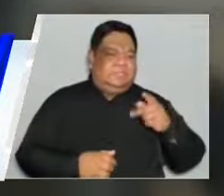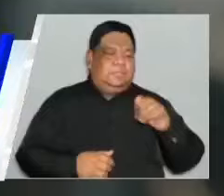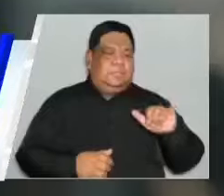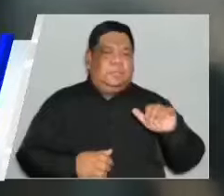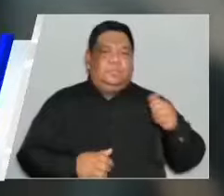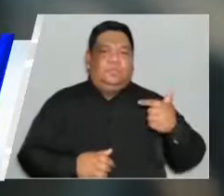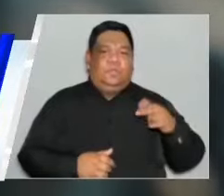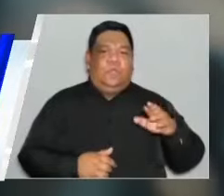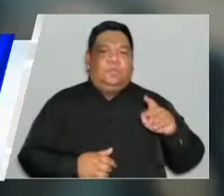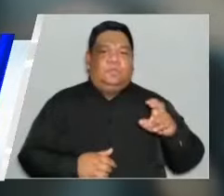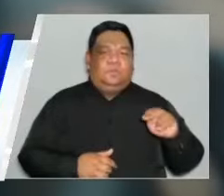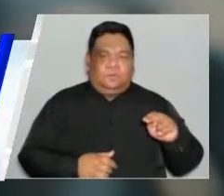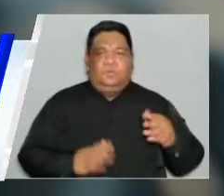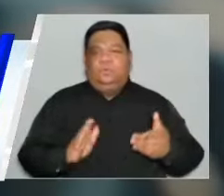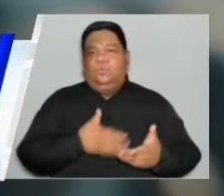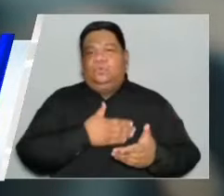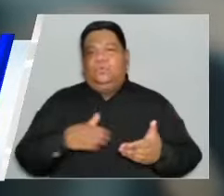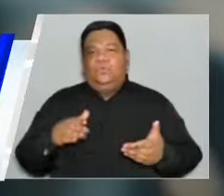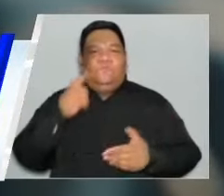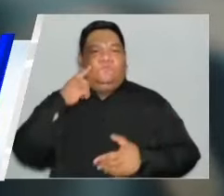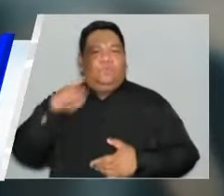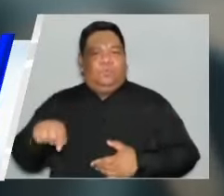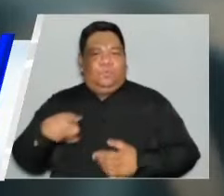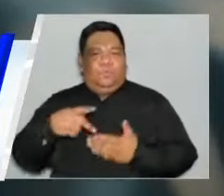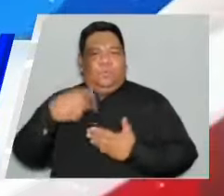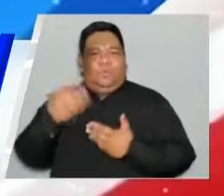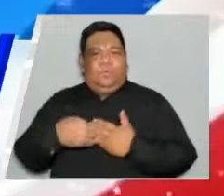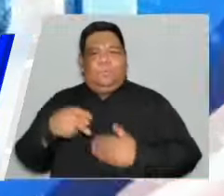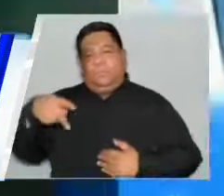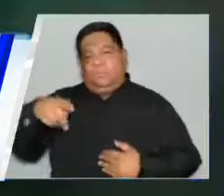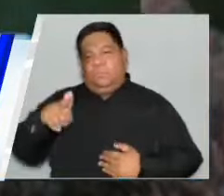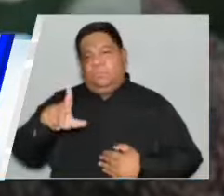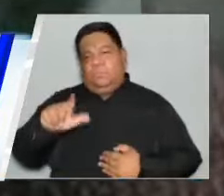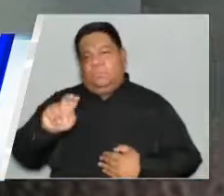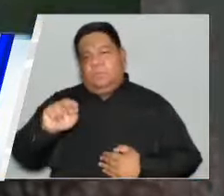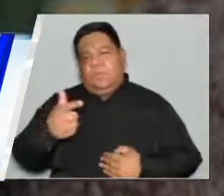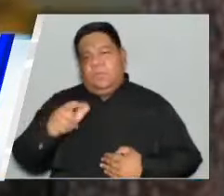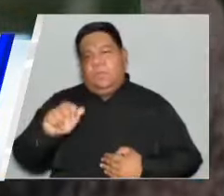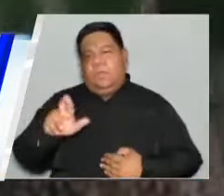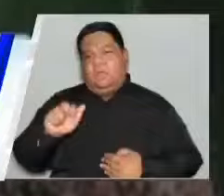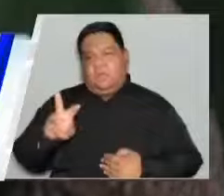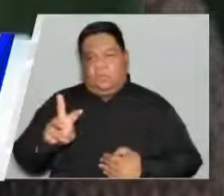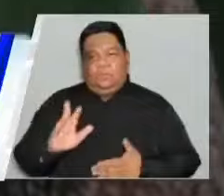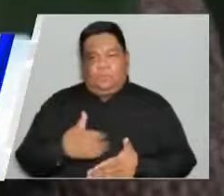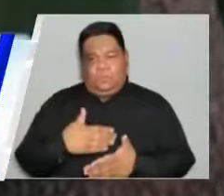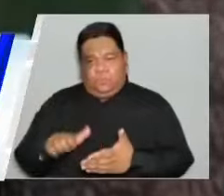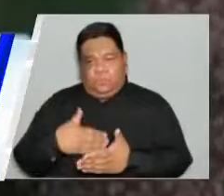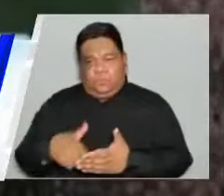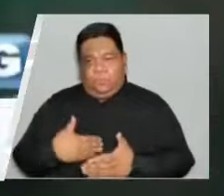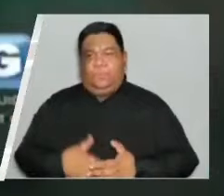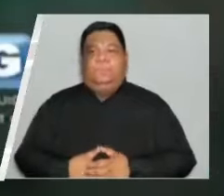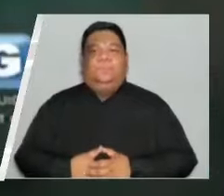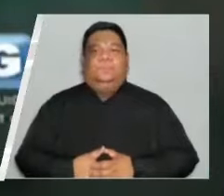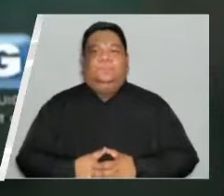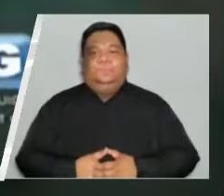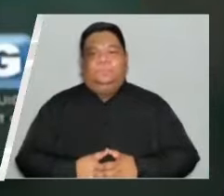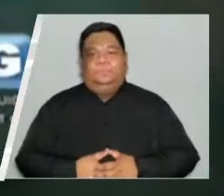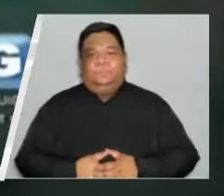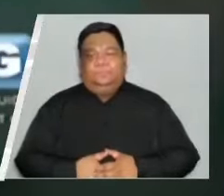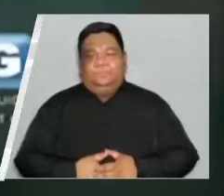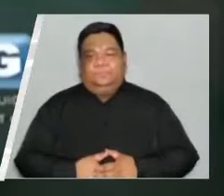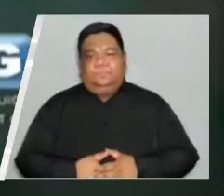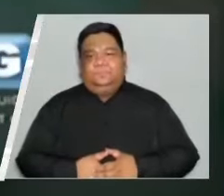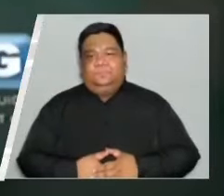official soundtrack ng Pulang Araw na Surrendemo kahit na. Kung may lakad ka pala, edi sana naglakad ka na lang, diba? So, ba't ka